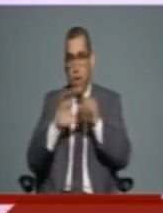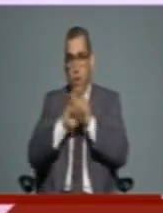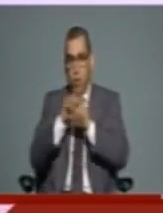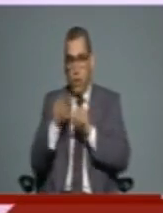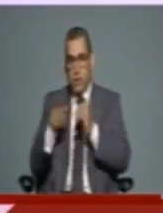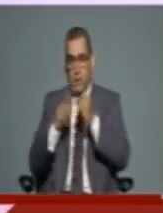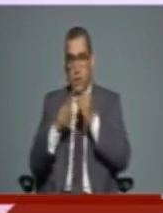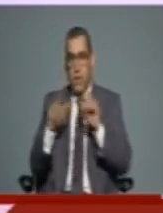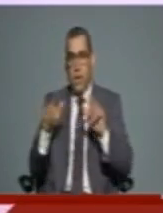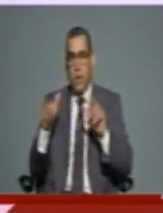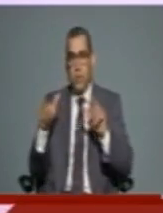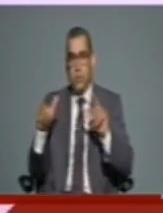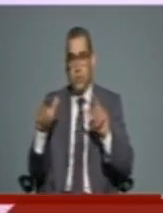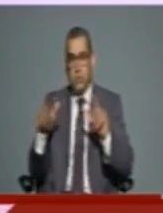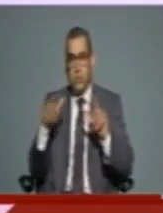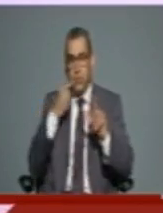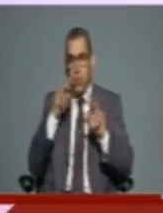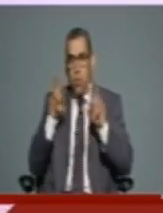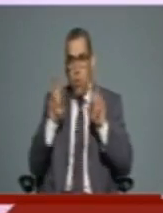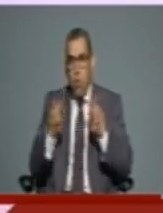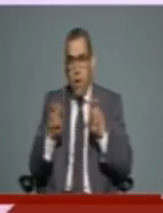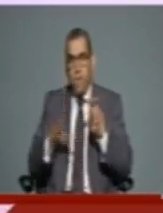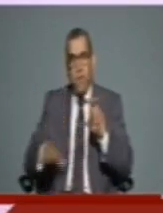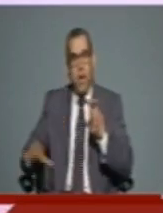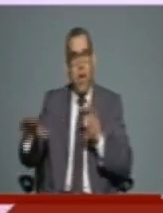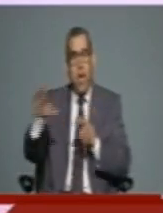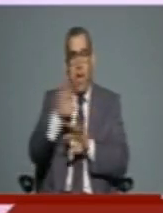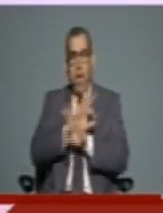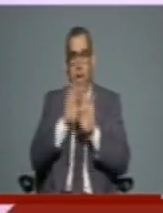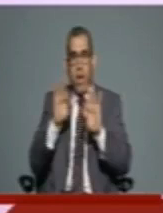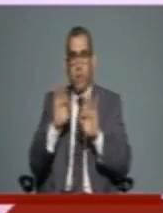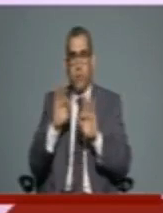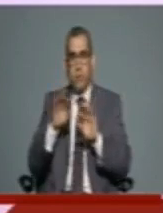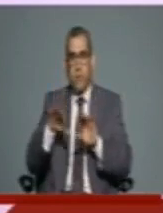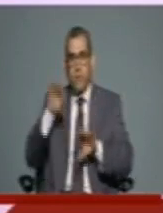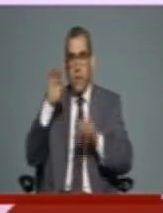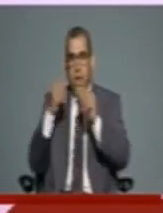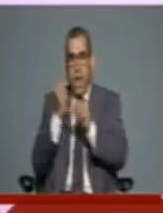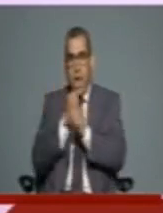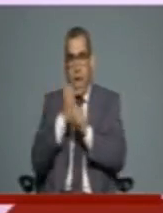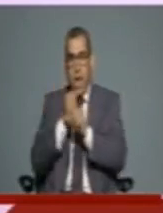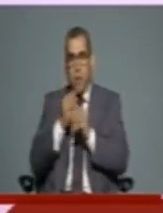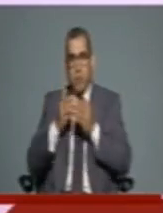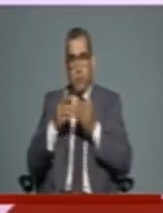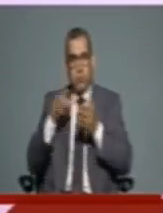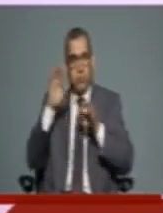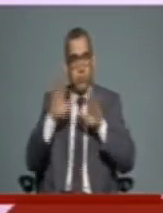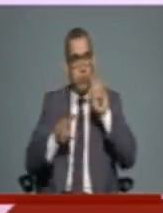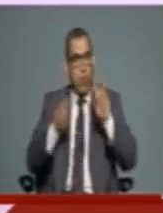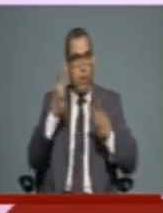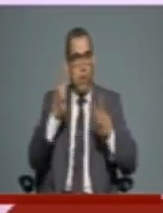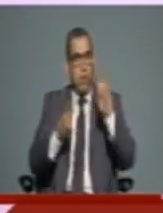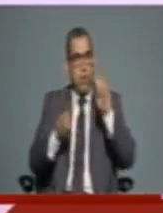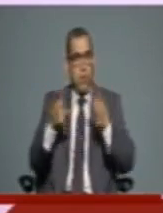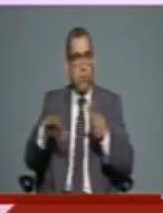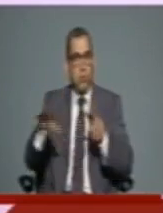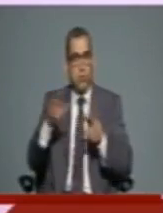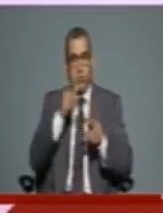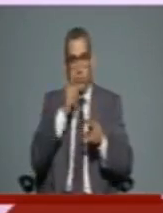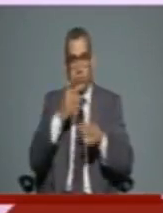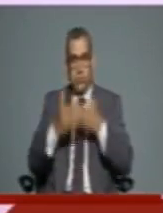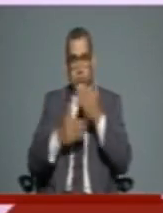وشفنا إيقاف تام لبعض العمليات الإنتاجية، ويمكن نسينا قعدنا